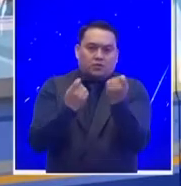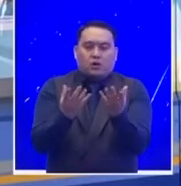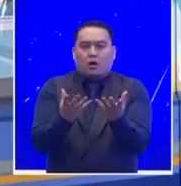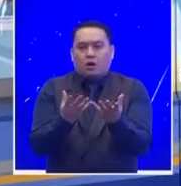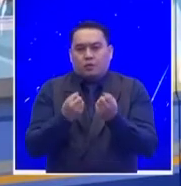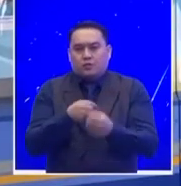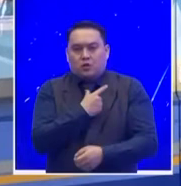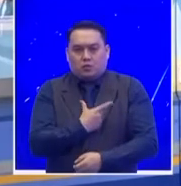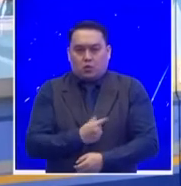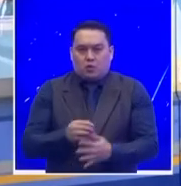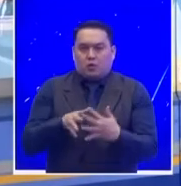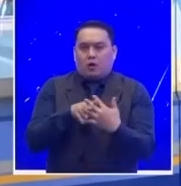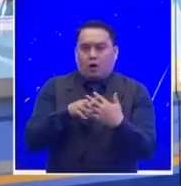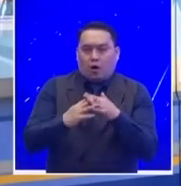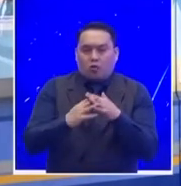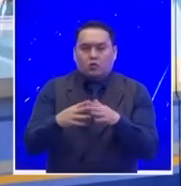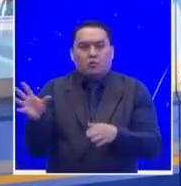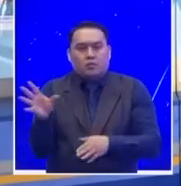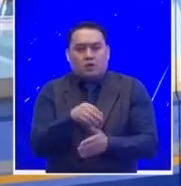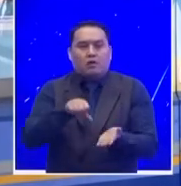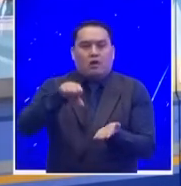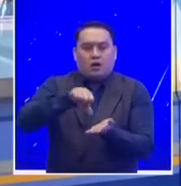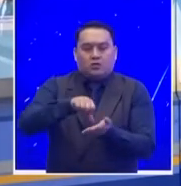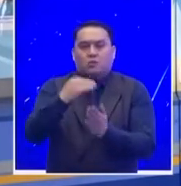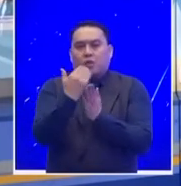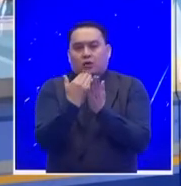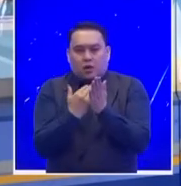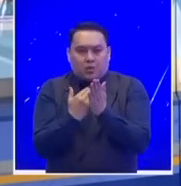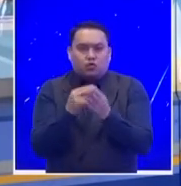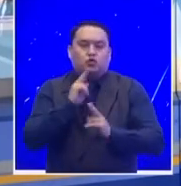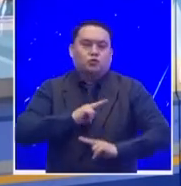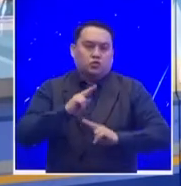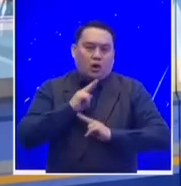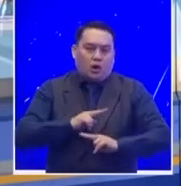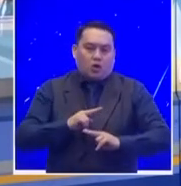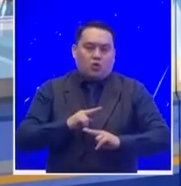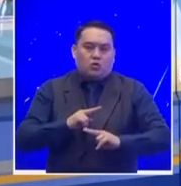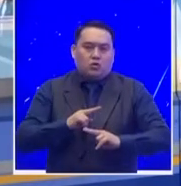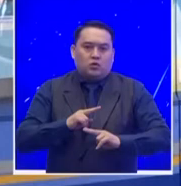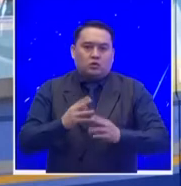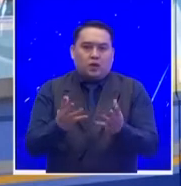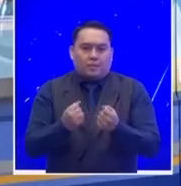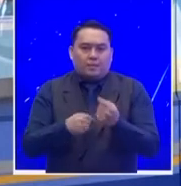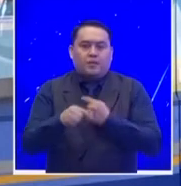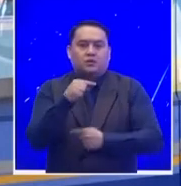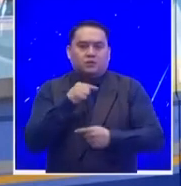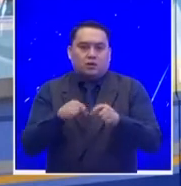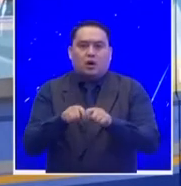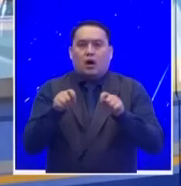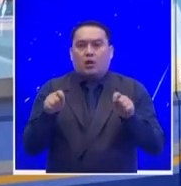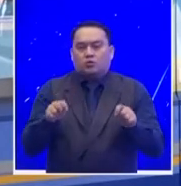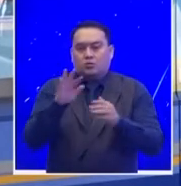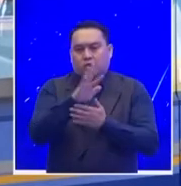осы дипломмен ауылға, барлық осы ауылға қатысты бағдарламалар бойынша қазір жұмысқа орналасып, кәсіптерін ашып,